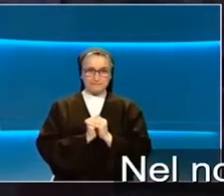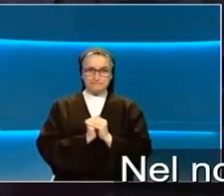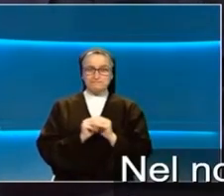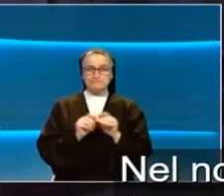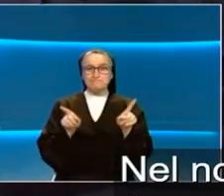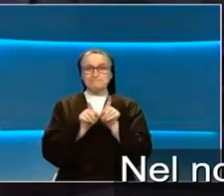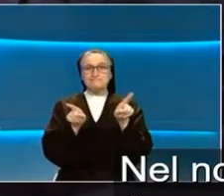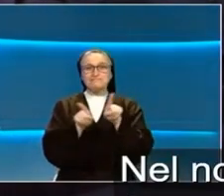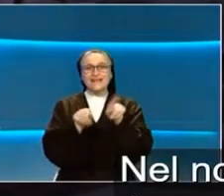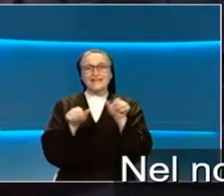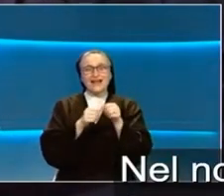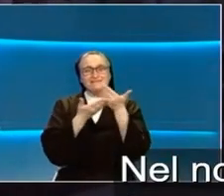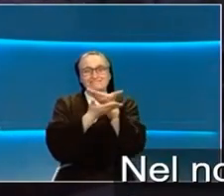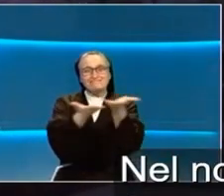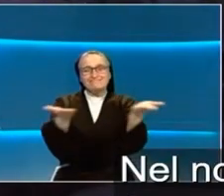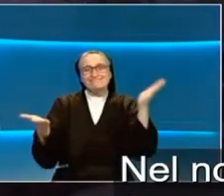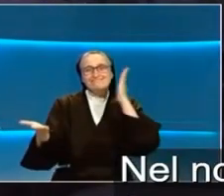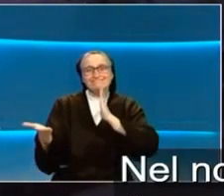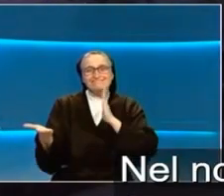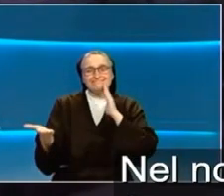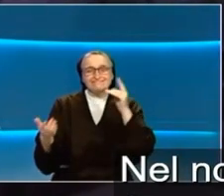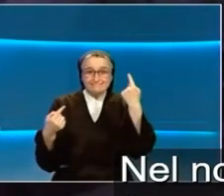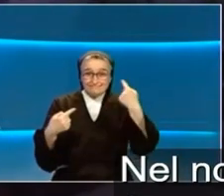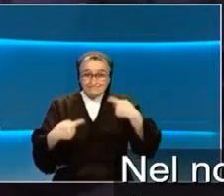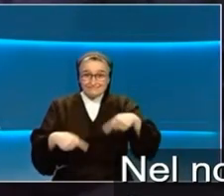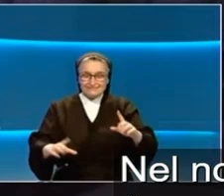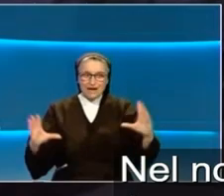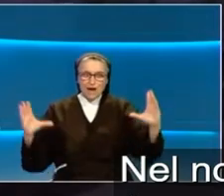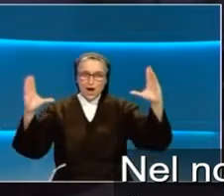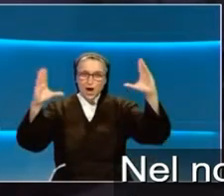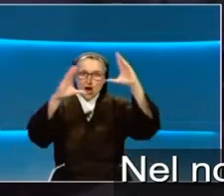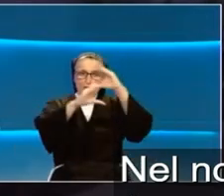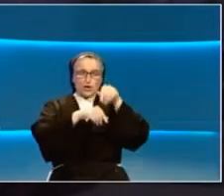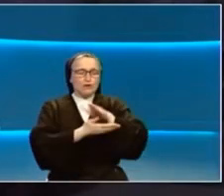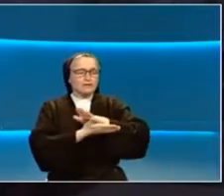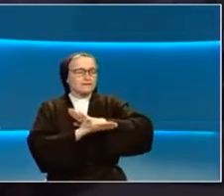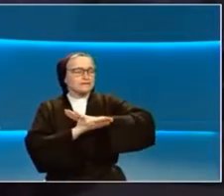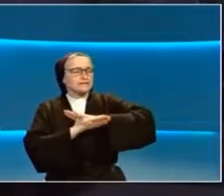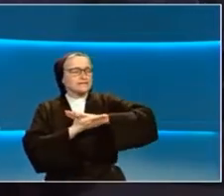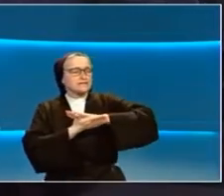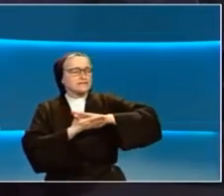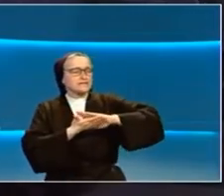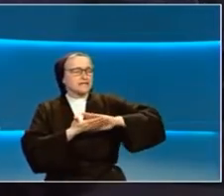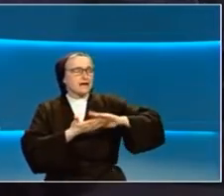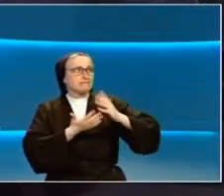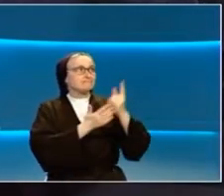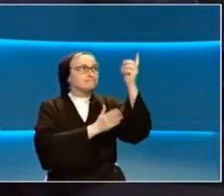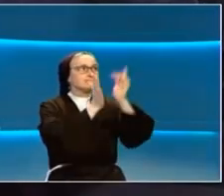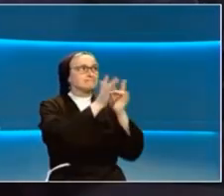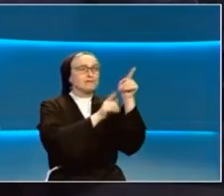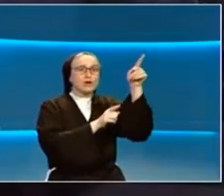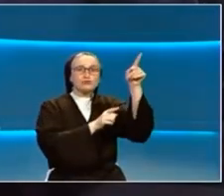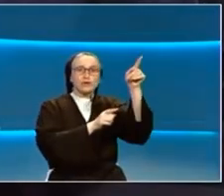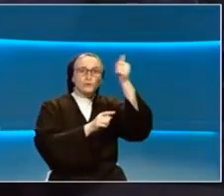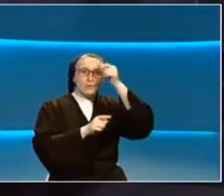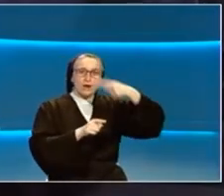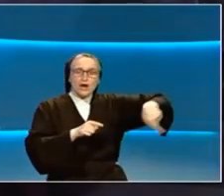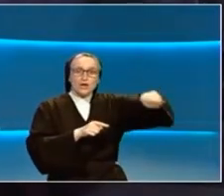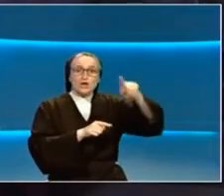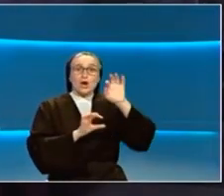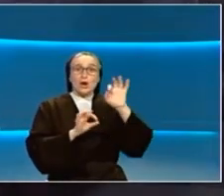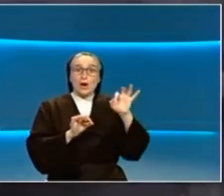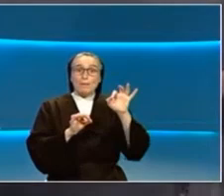Fratelli e sorelle carissimi, in questa santissima notte, nella quale il Signore nostro Gesù Cristo